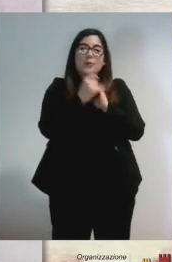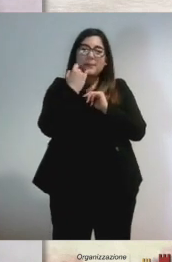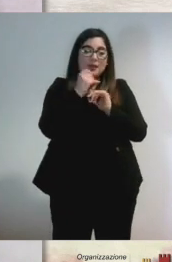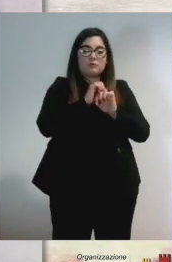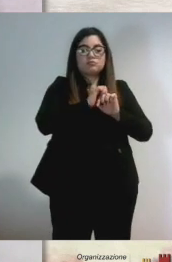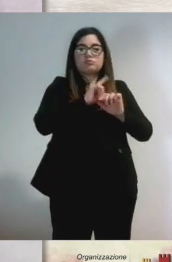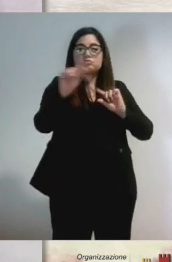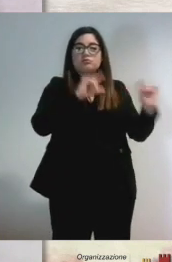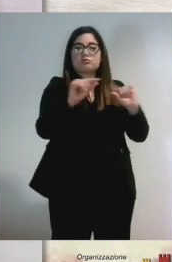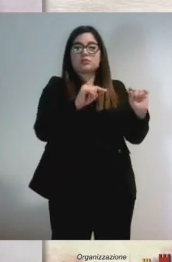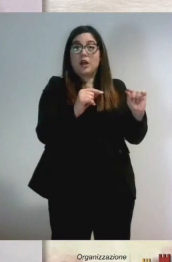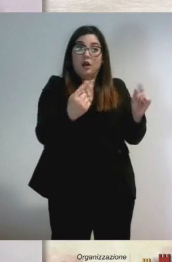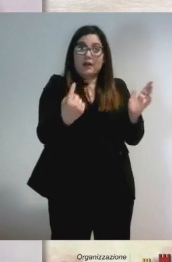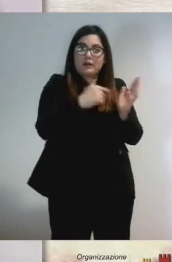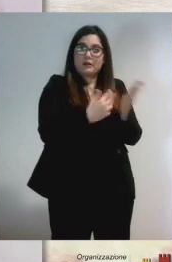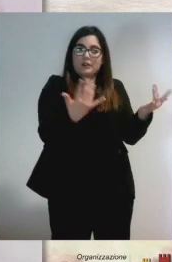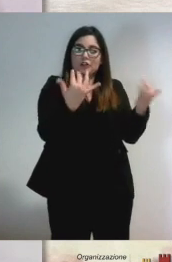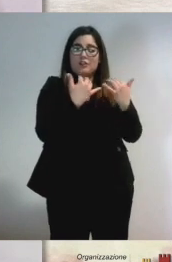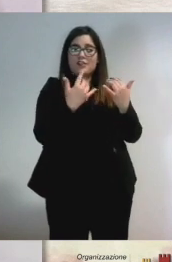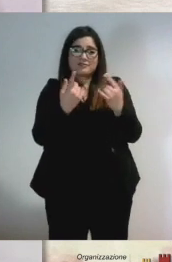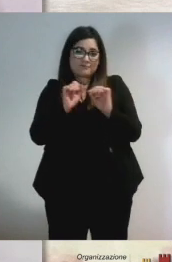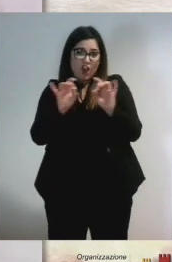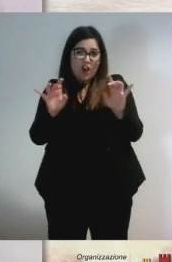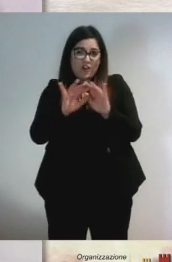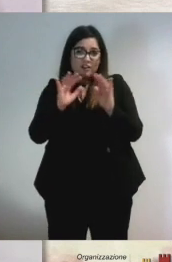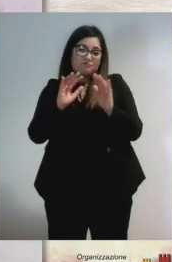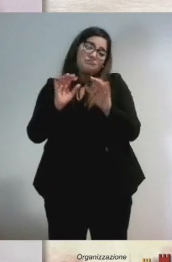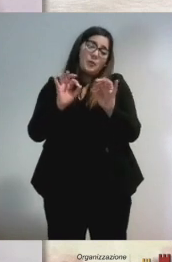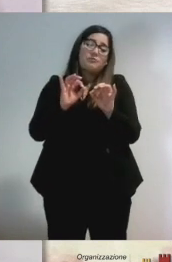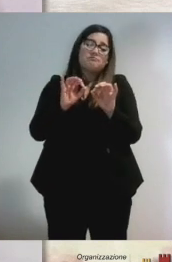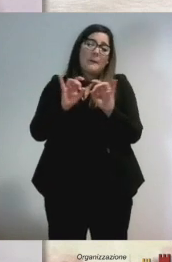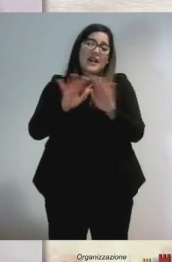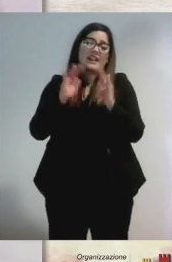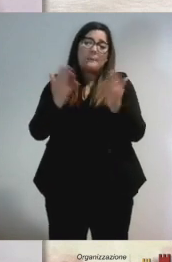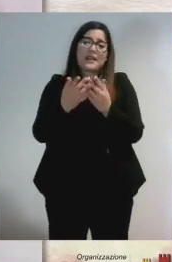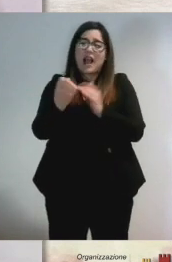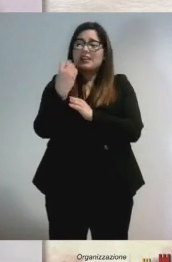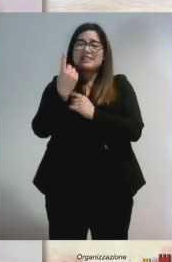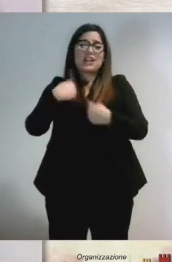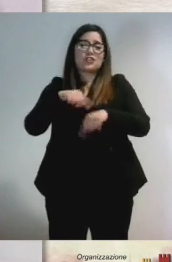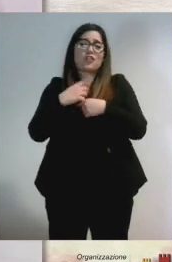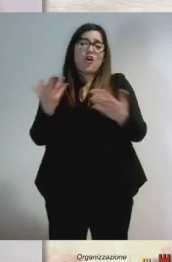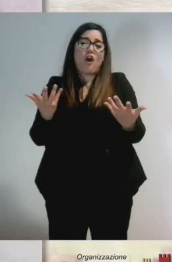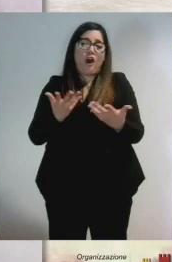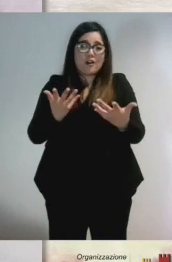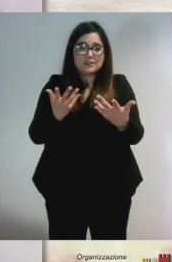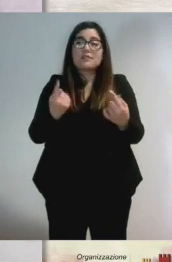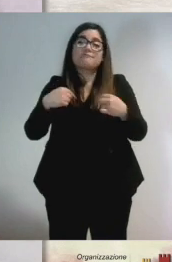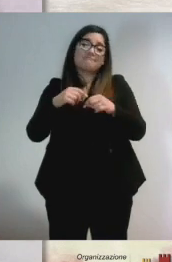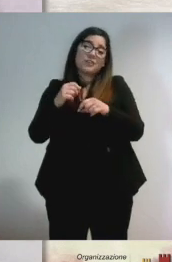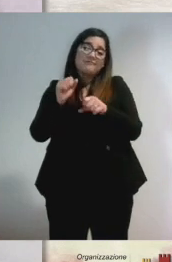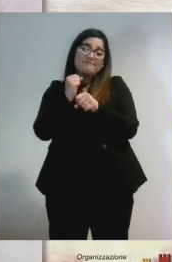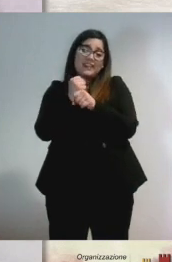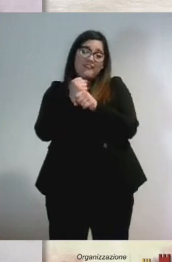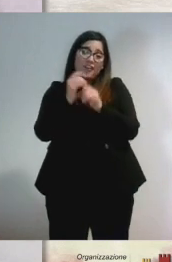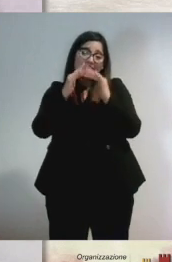ci ha insegnato anche questo che si può lavorare da casa ci sono grandi aziende grandi multinazionali che permettono ai loro lavoratori di lavorare